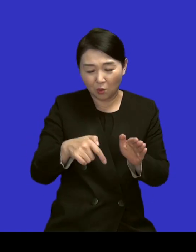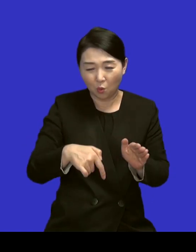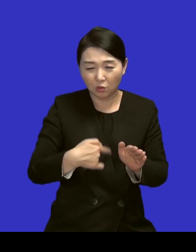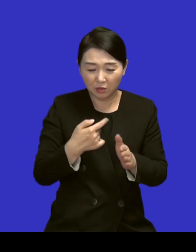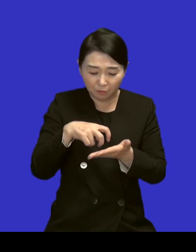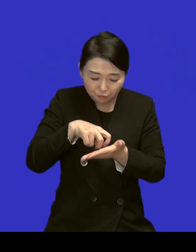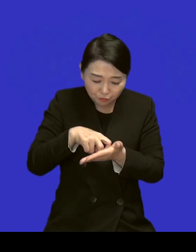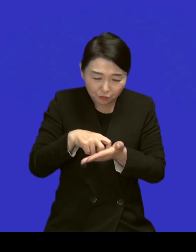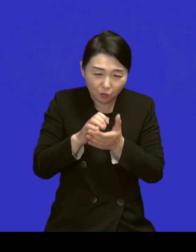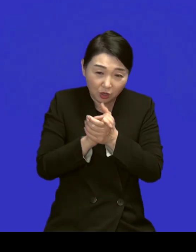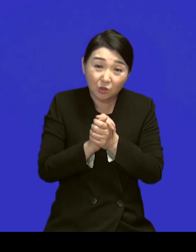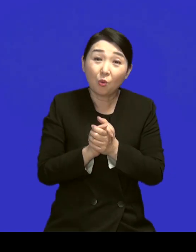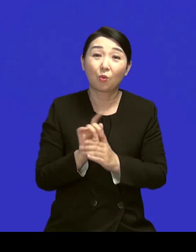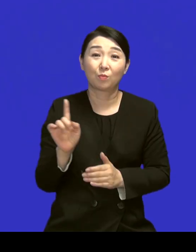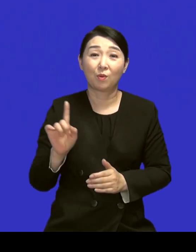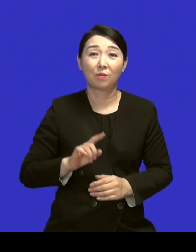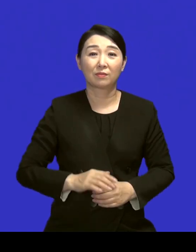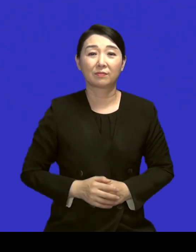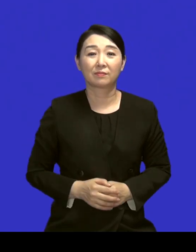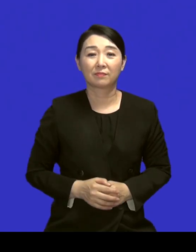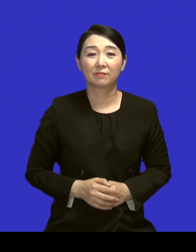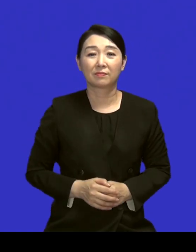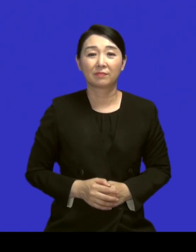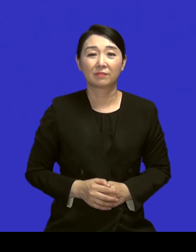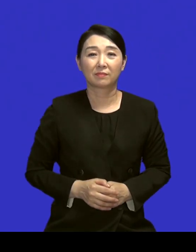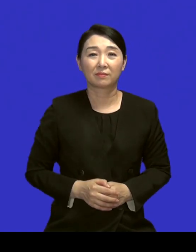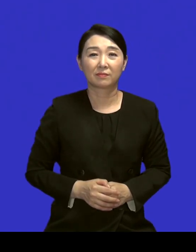기도가 이런 기도였어요. 하나님,